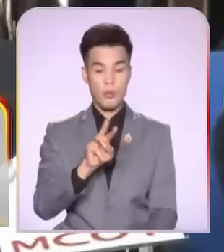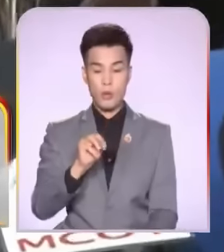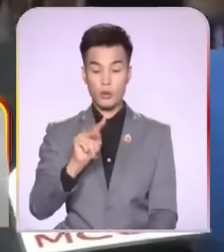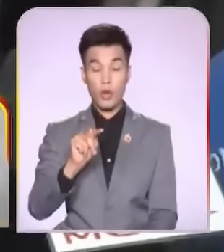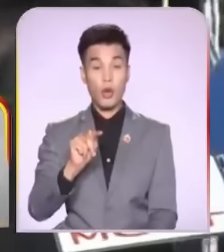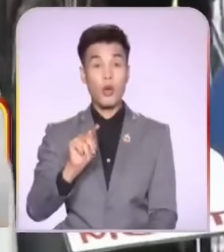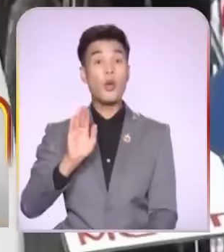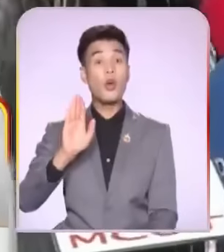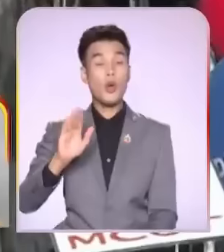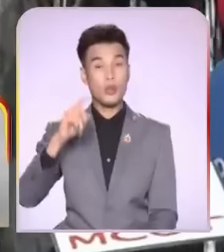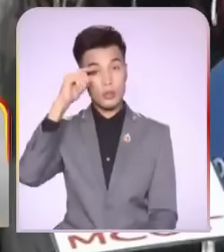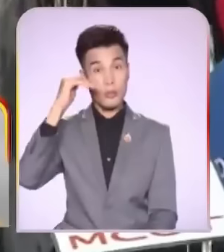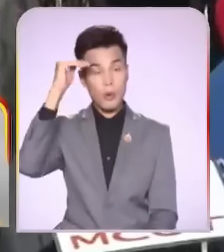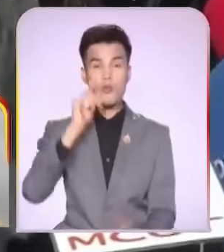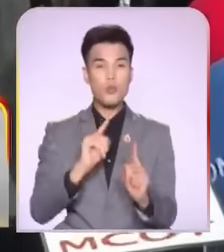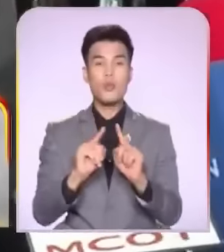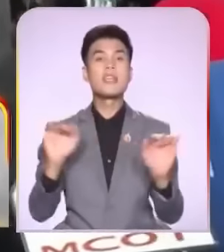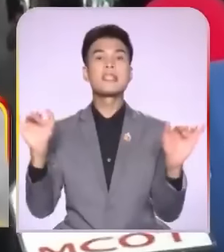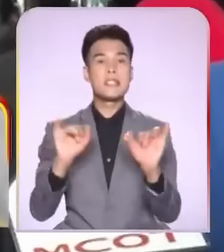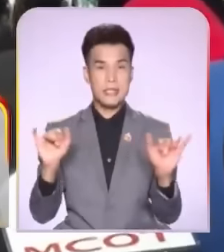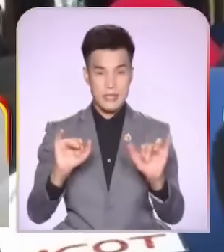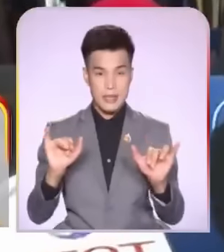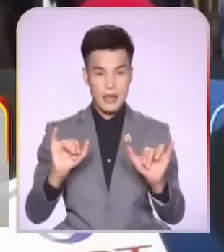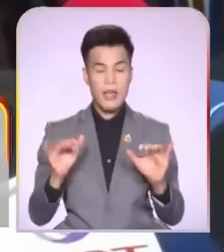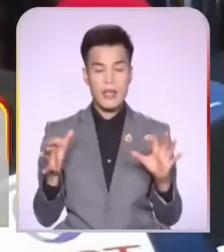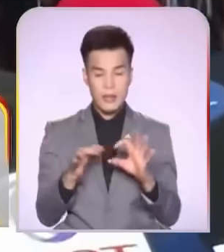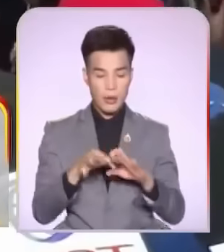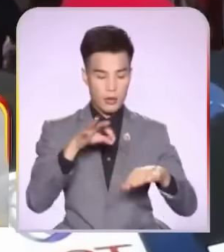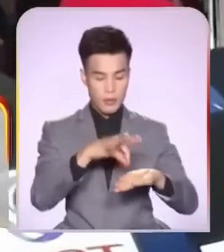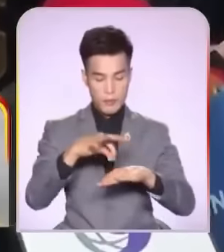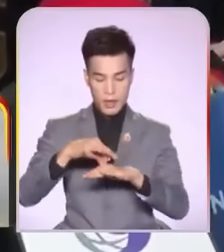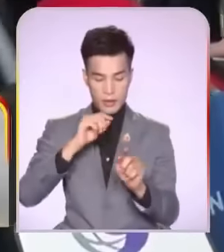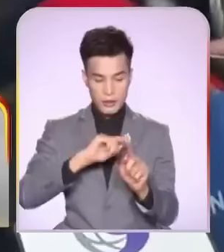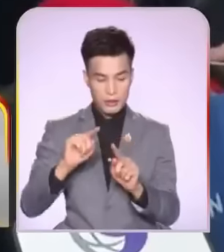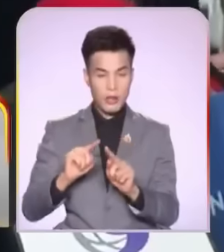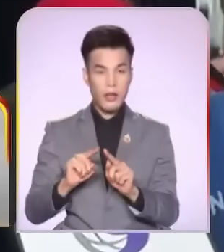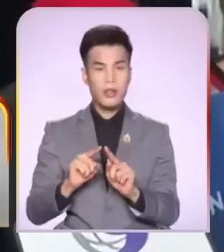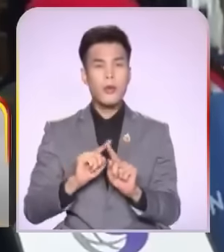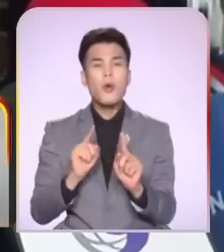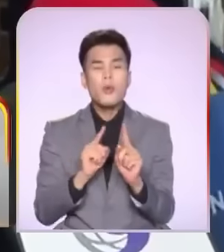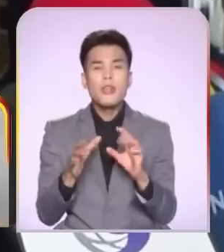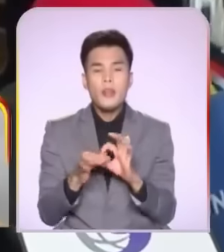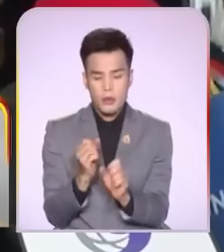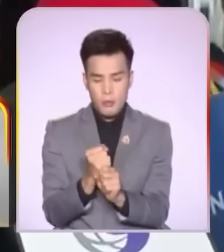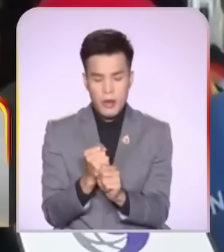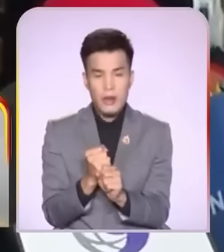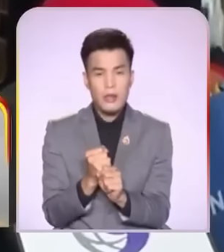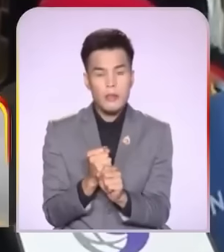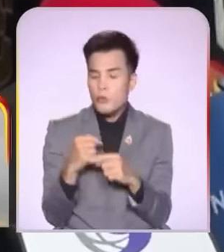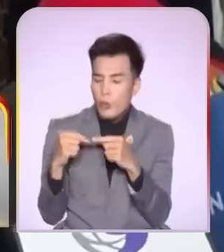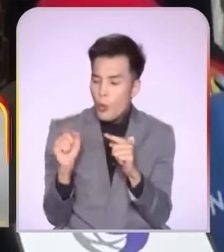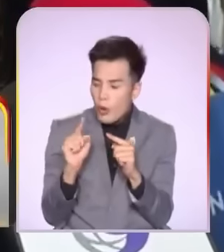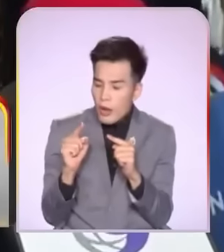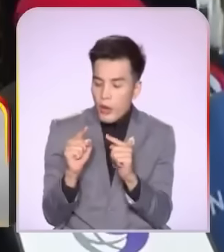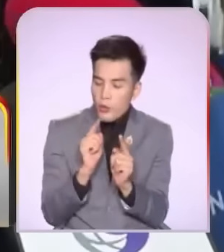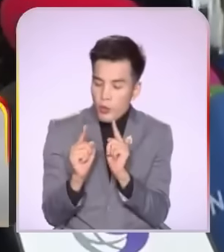ฐบาลของนายเศรษฐาทวีสินอดีตนายกรัฐมนตรีถึงเรื่องตำแหน่งต่างๆเพียงแต่คุยเรื่องงานว่าทำอะไรถึงตรงไหนบ้างนะ